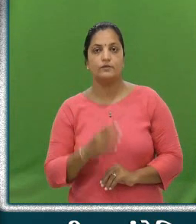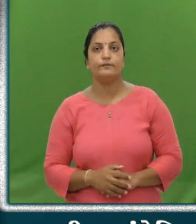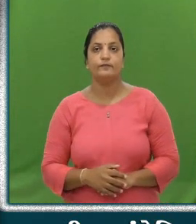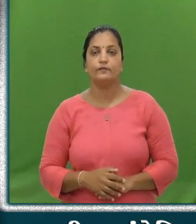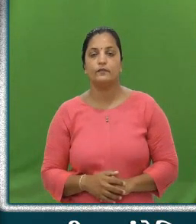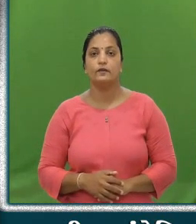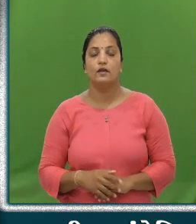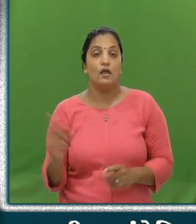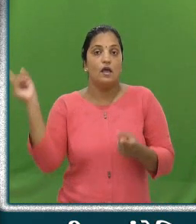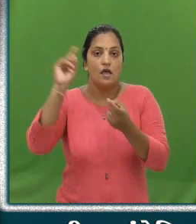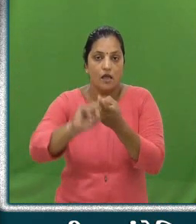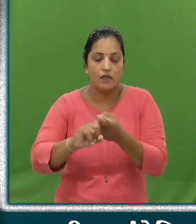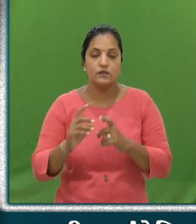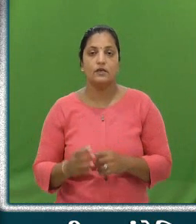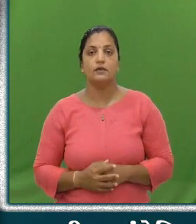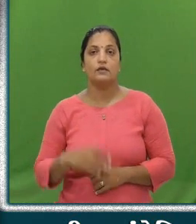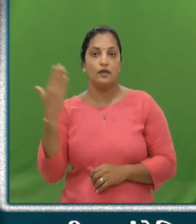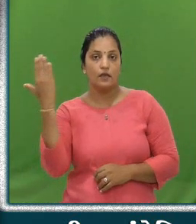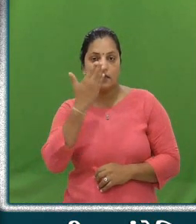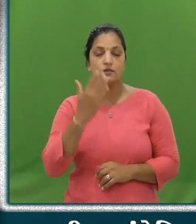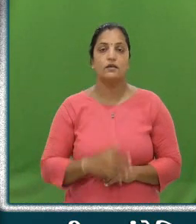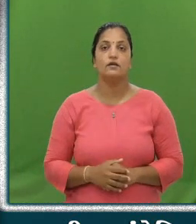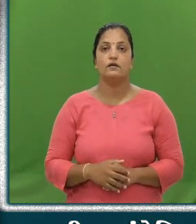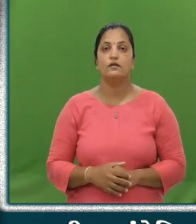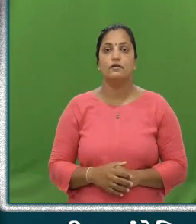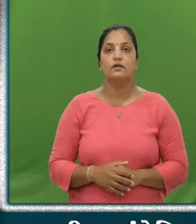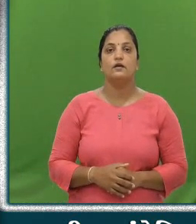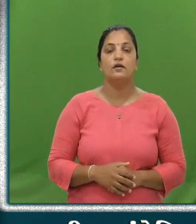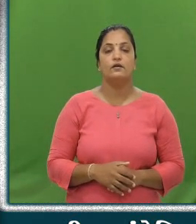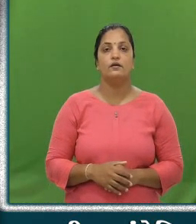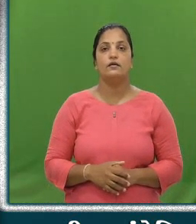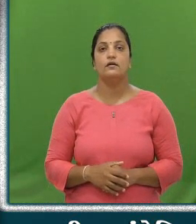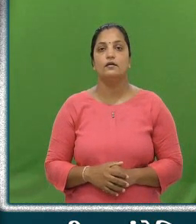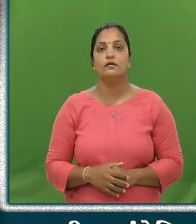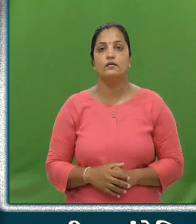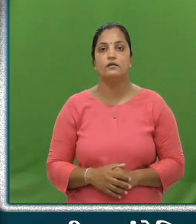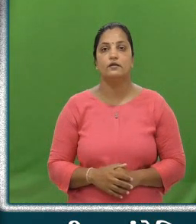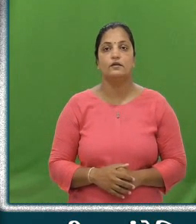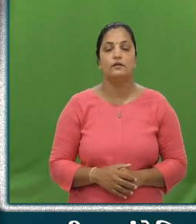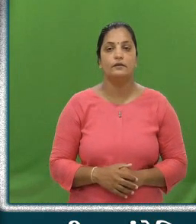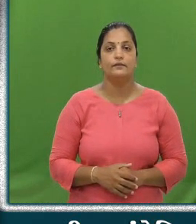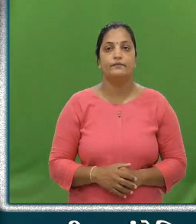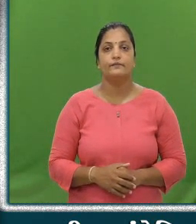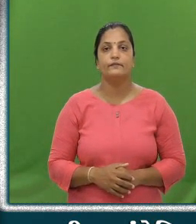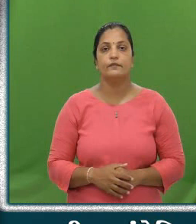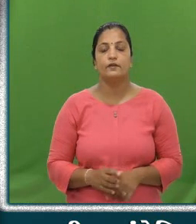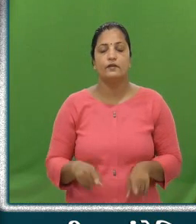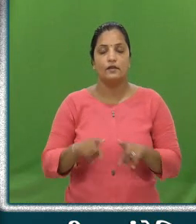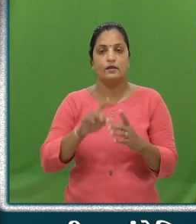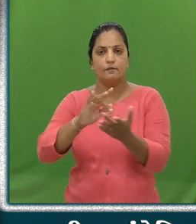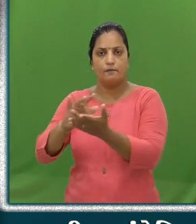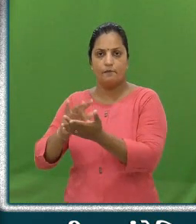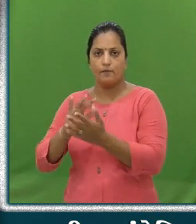છે અચાનક જે કહેવામાં આવે છે કે શું થાય છે કે એક હાથી જે કહેવામાં આવે છે આવા